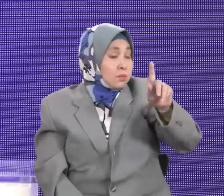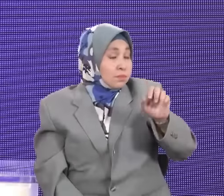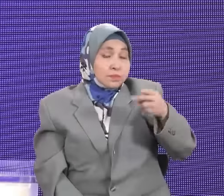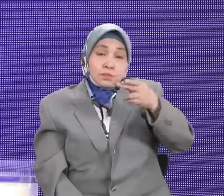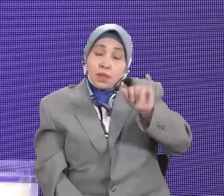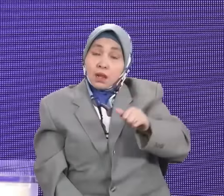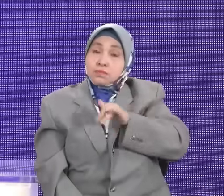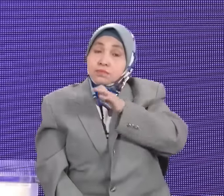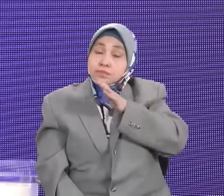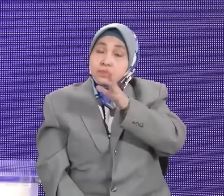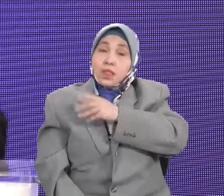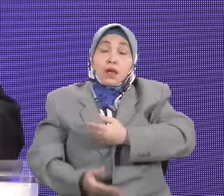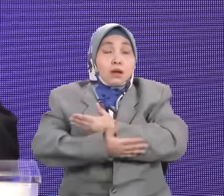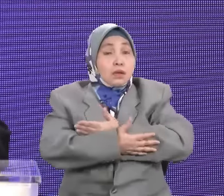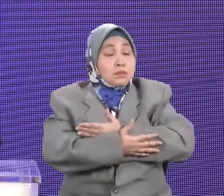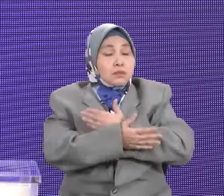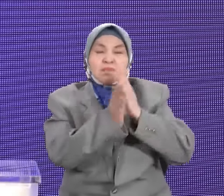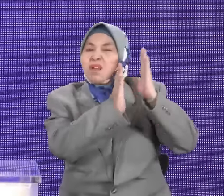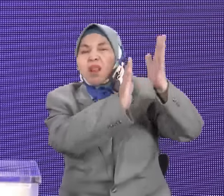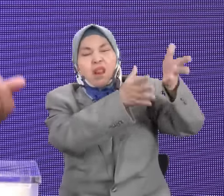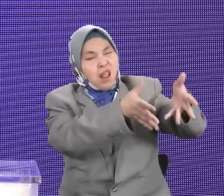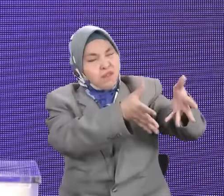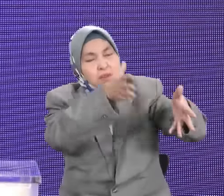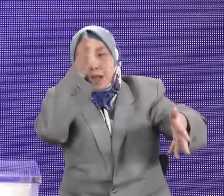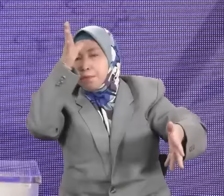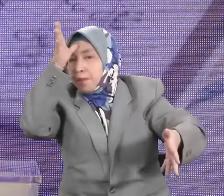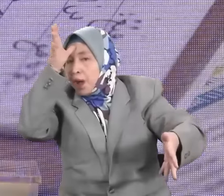ibu bersama anaknya ditinggalkan oleh